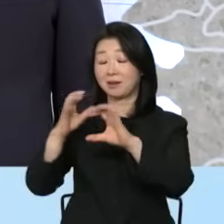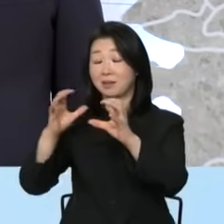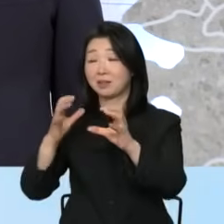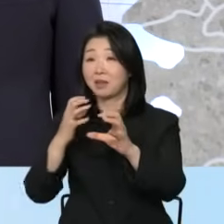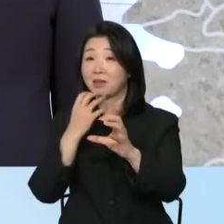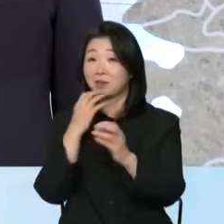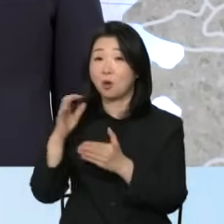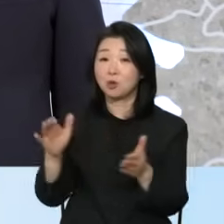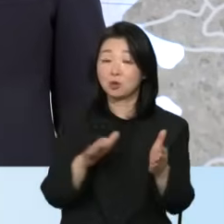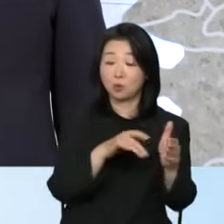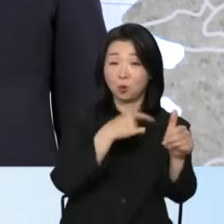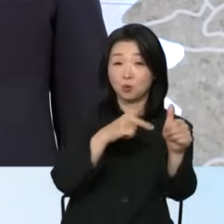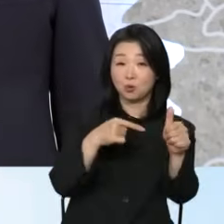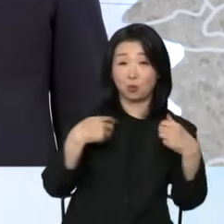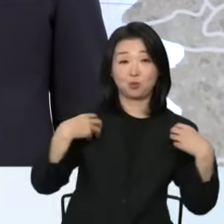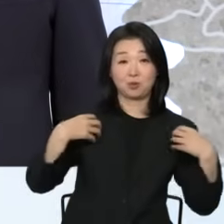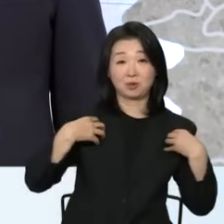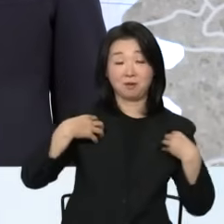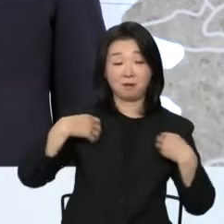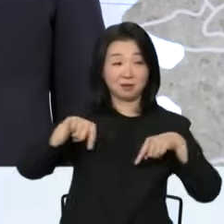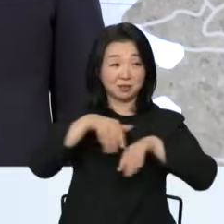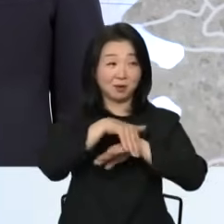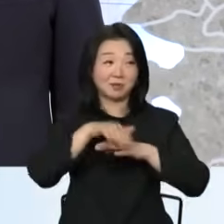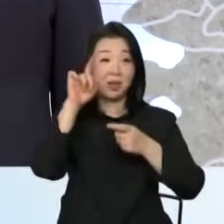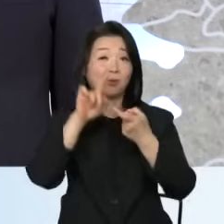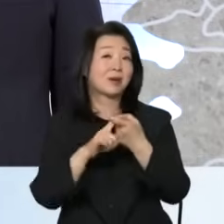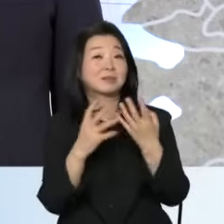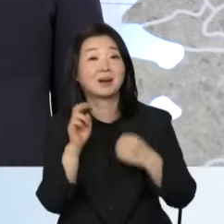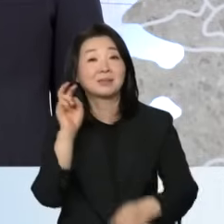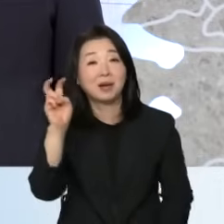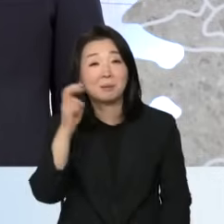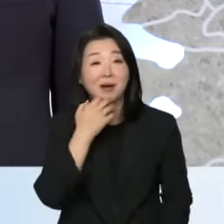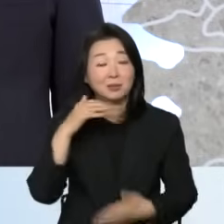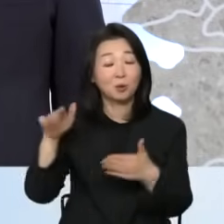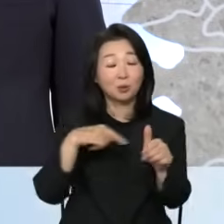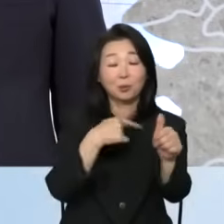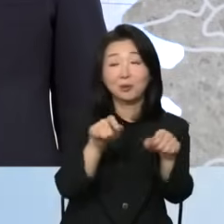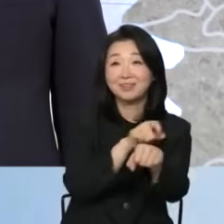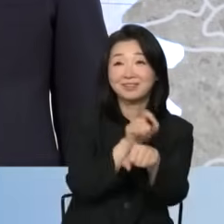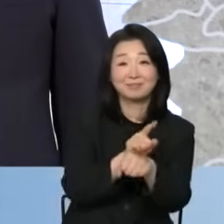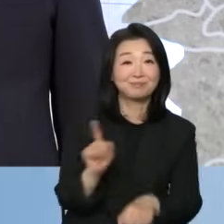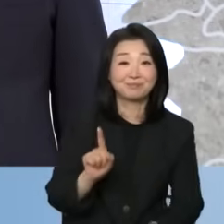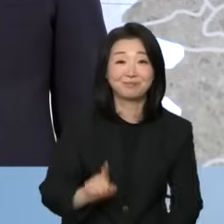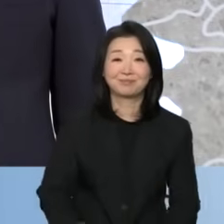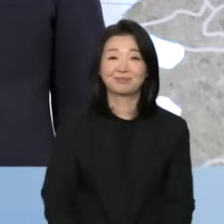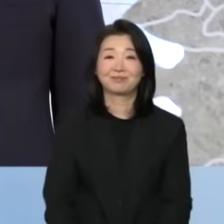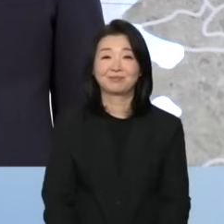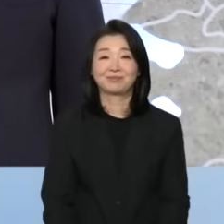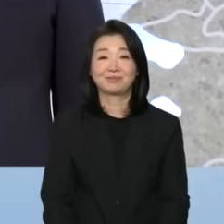경기도 교육청의 정책들 관심이 많을 것 같은데요. 경기도 교육의 특징 어떤 게 있을까요? 네.